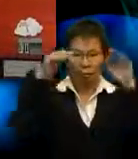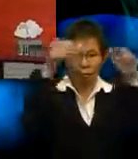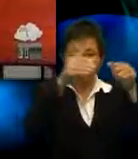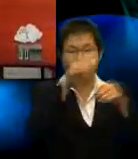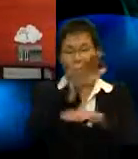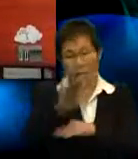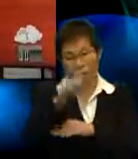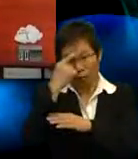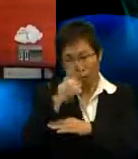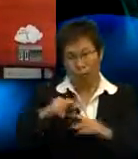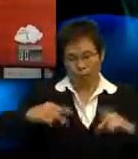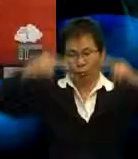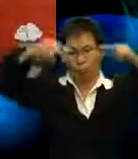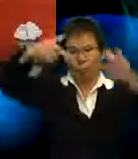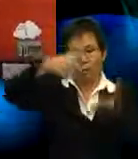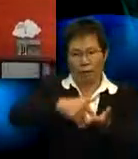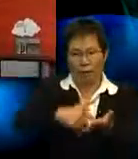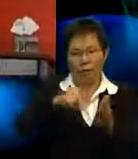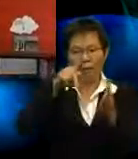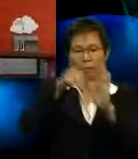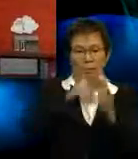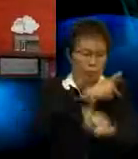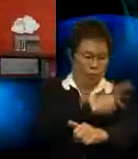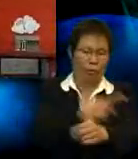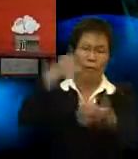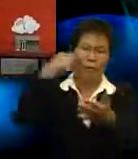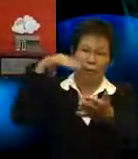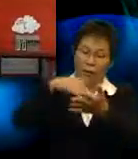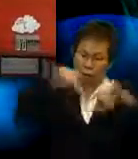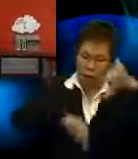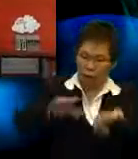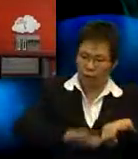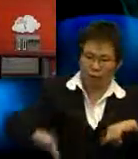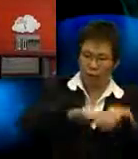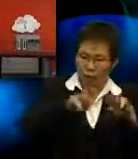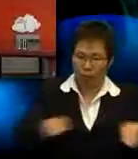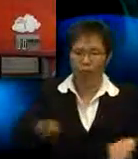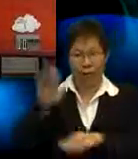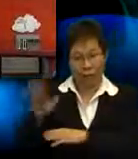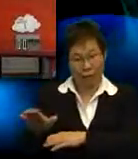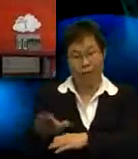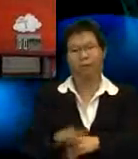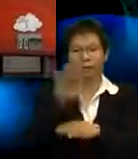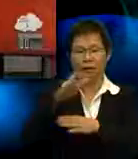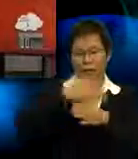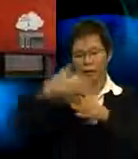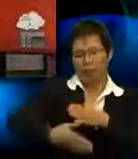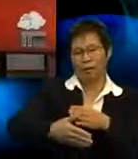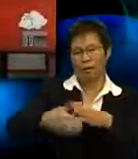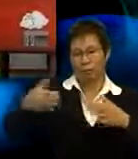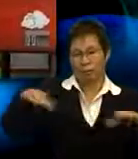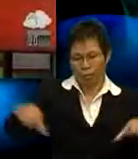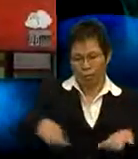untuk meningkatkan lagi penguasaan mata pelajaran sains di kalangan murid-muridnya, beliau telah membuat satu